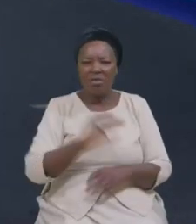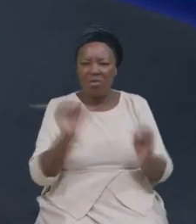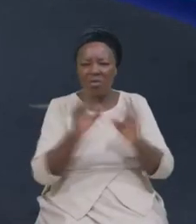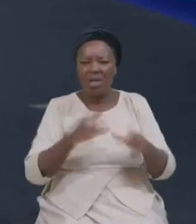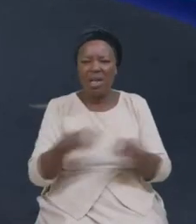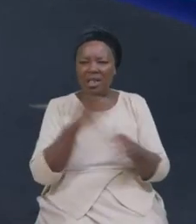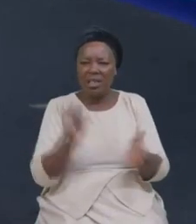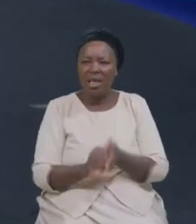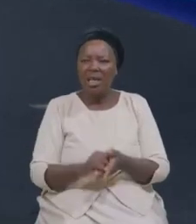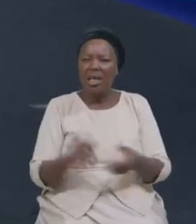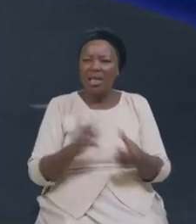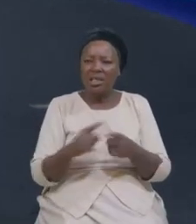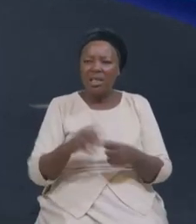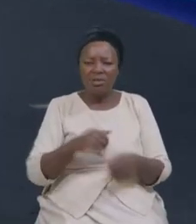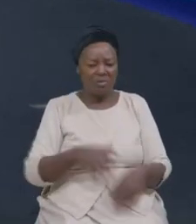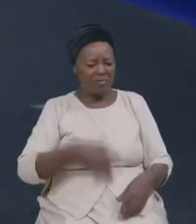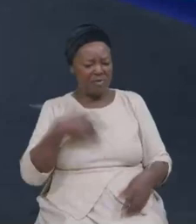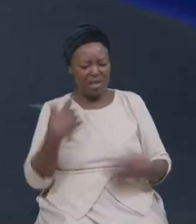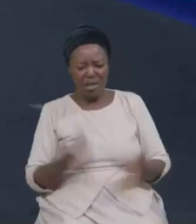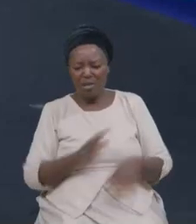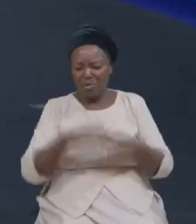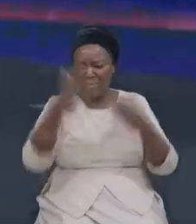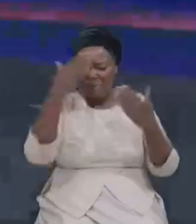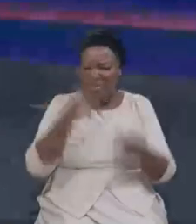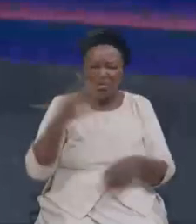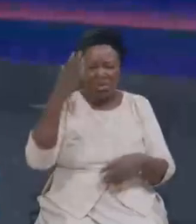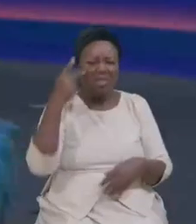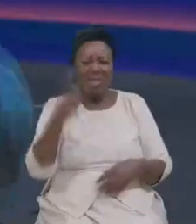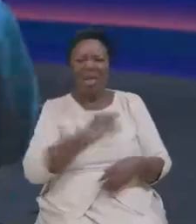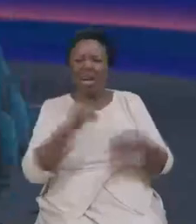te souhaiter du bien. Mais dans leur cœur, c'est autre chose.